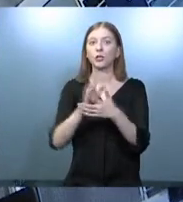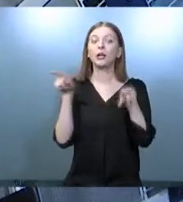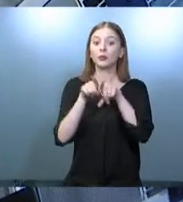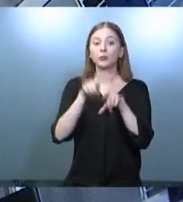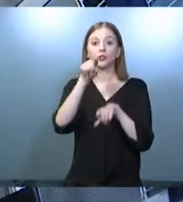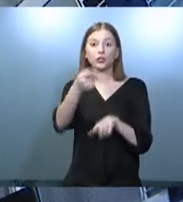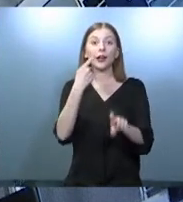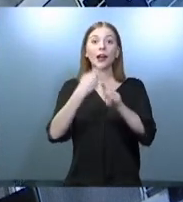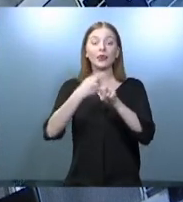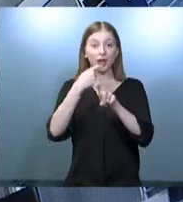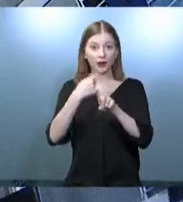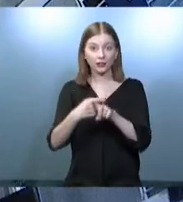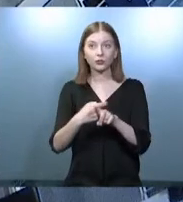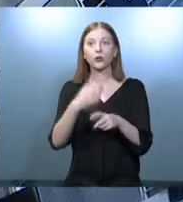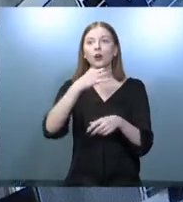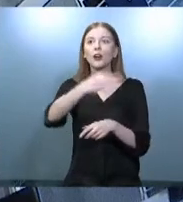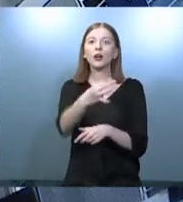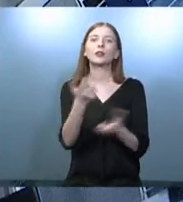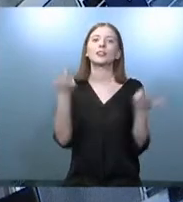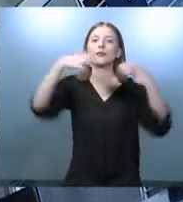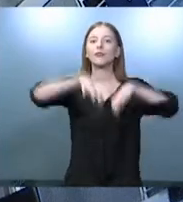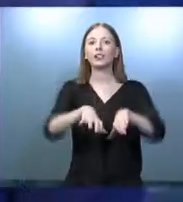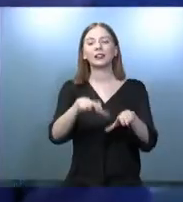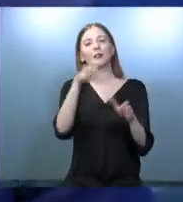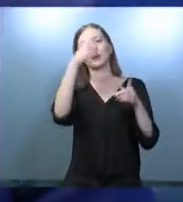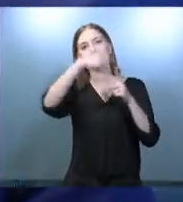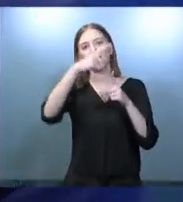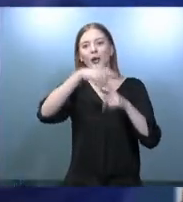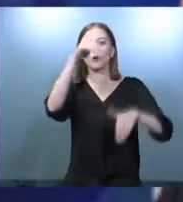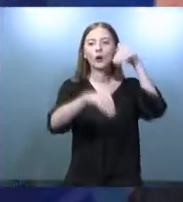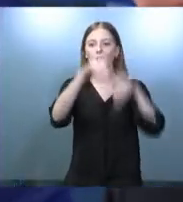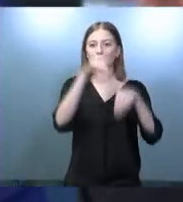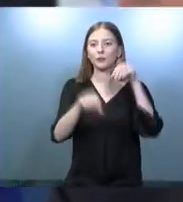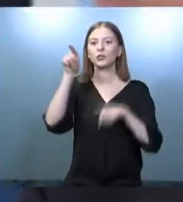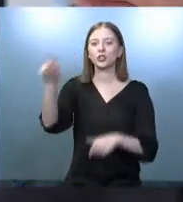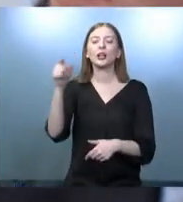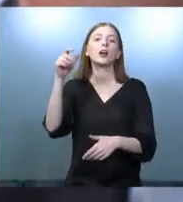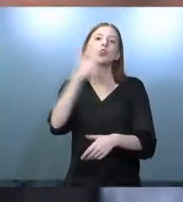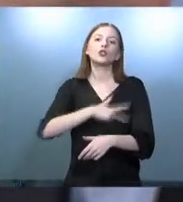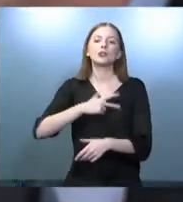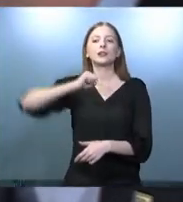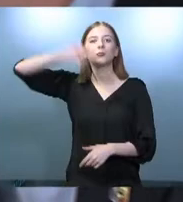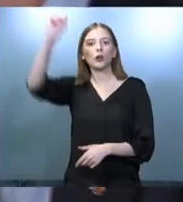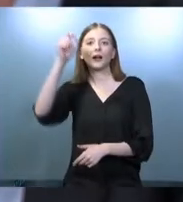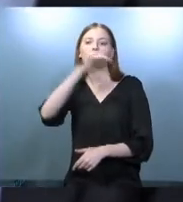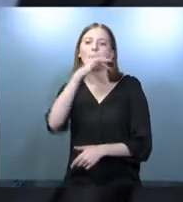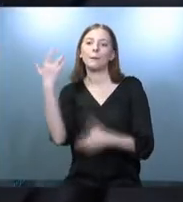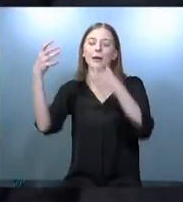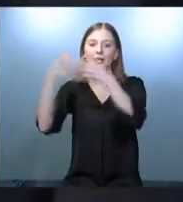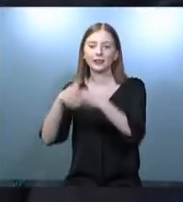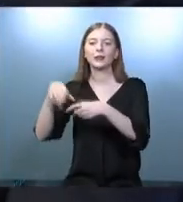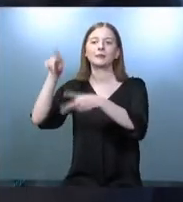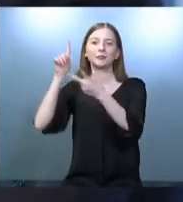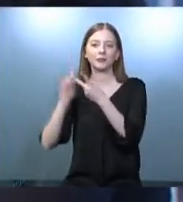rajono savivaldybės tarybą. Į ją atvyko Jonas Talmantas, Lietuvos socialdemokratų partija. Laba diena. Laba diena. Virmantas